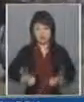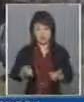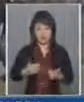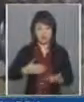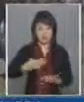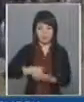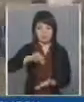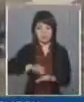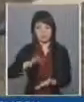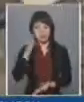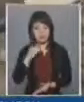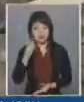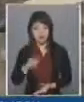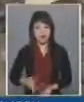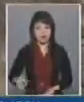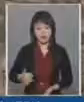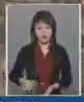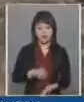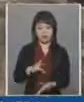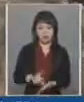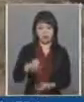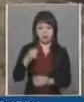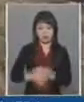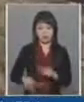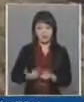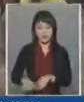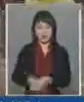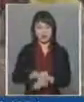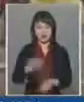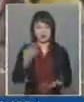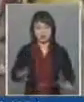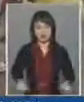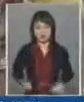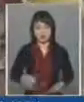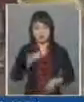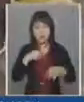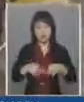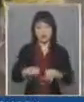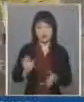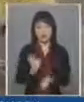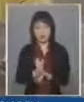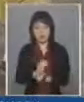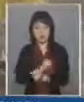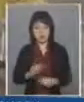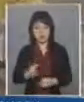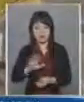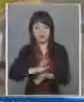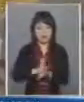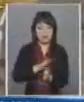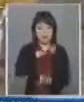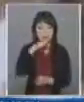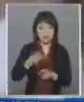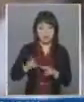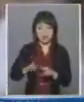кірісті. Жалпы Алматы ауданы қалалық орталық бөлігіндегі халық тығыз орналасқан аймақ. Көлікте көп жүріп ауаның лас болатыны да рас. Сондықтан